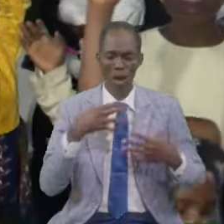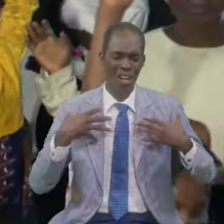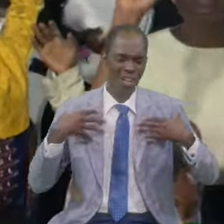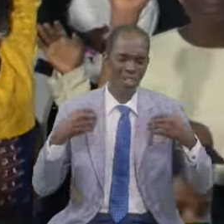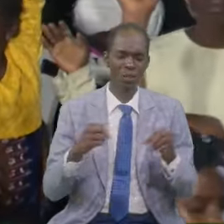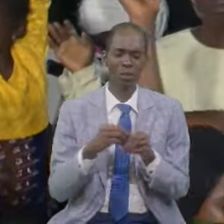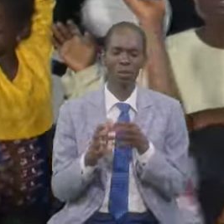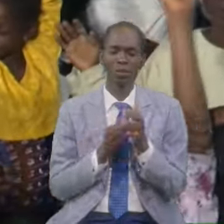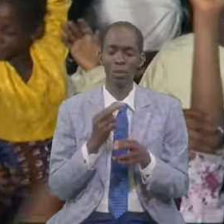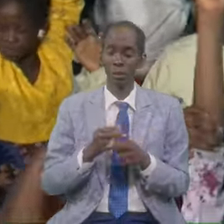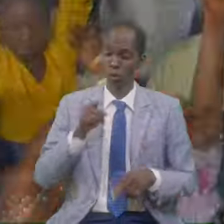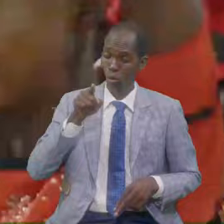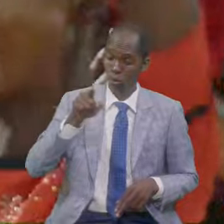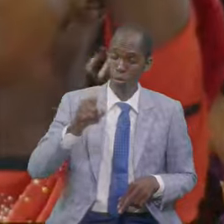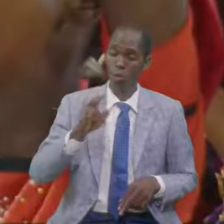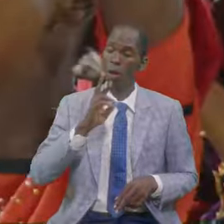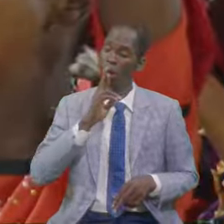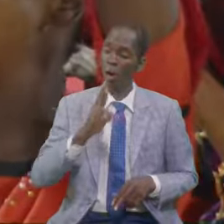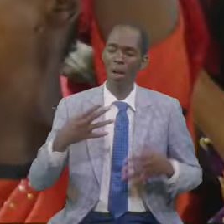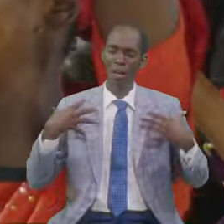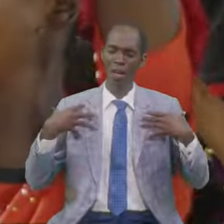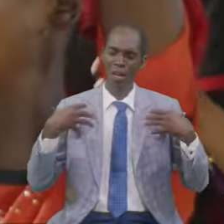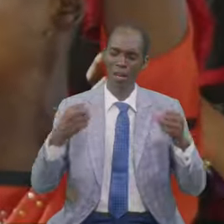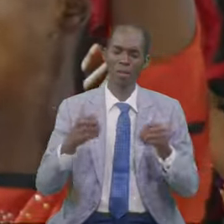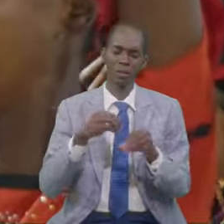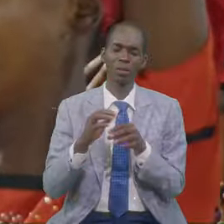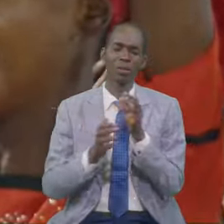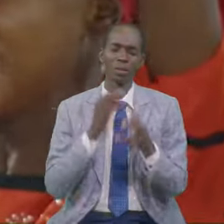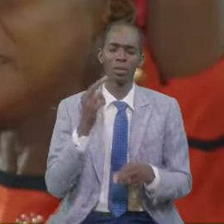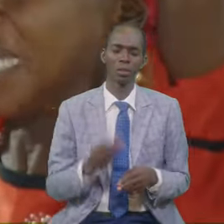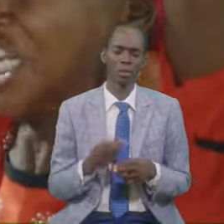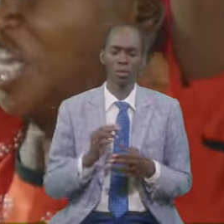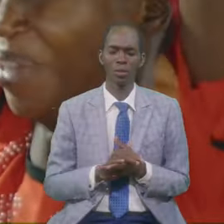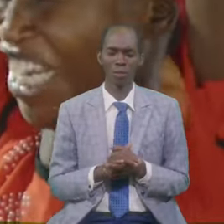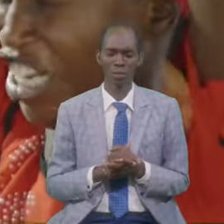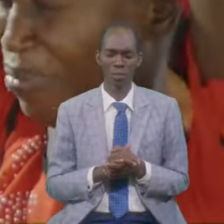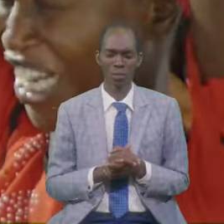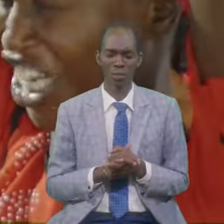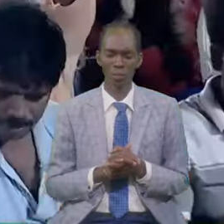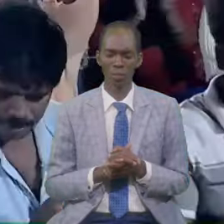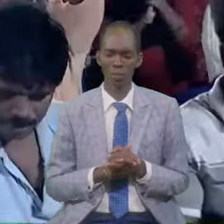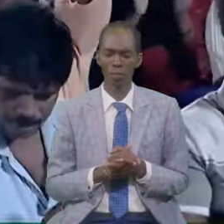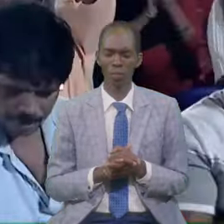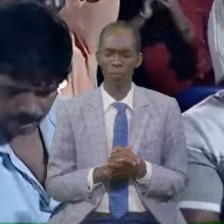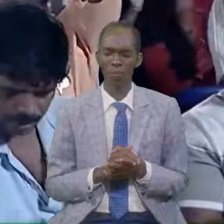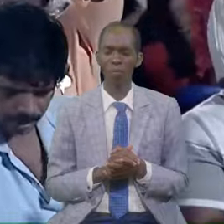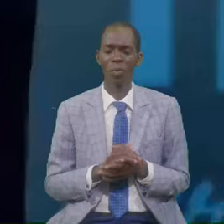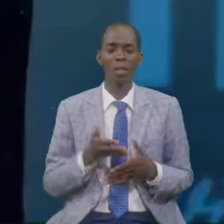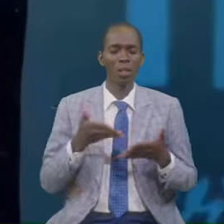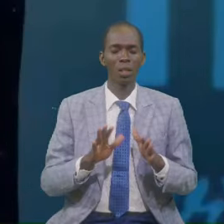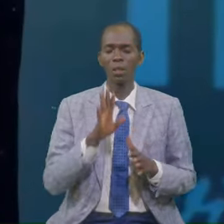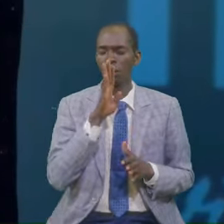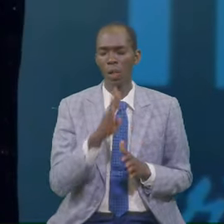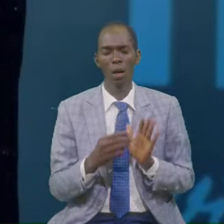స్వస్థపరచబడ్డావు. Healed, gattiga chapalagodadu neevu swastha parachabaddavu. Manifestation everywhere, prati